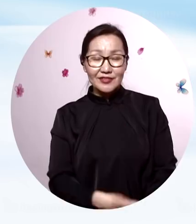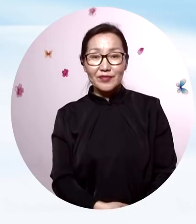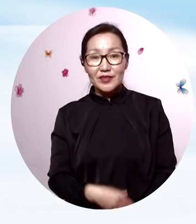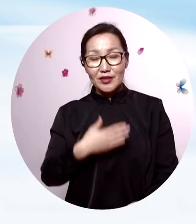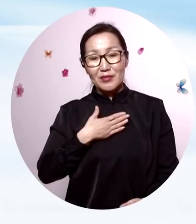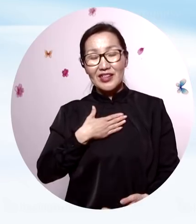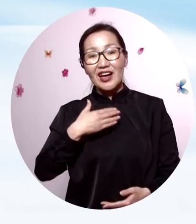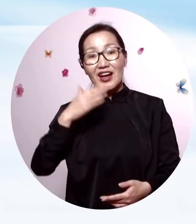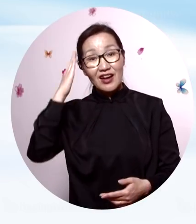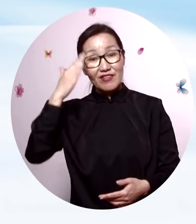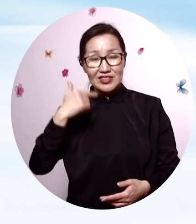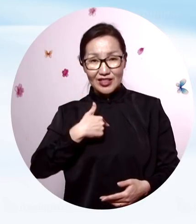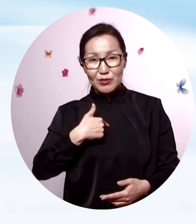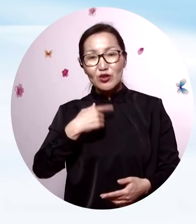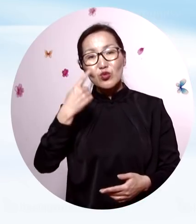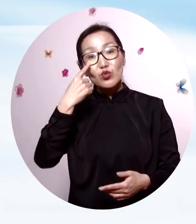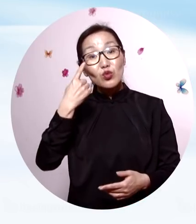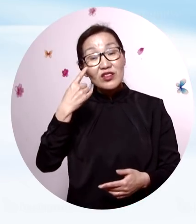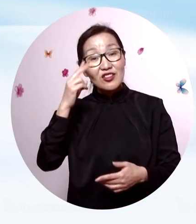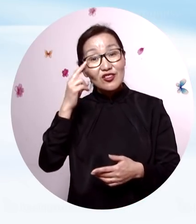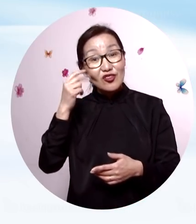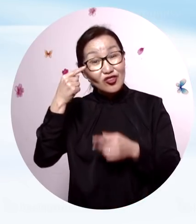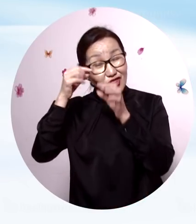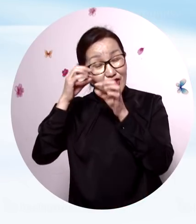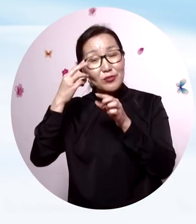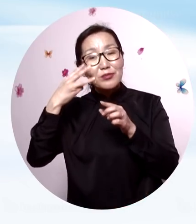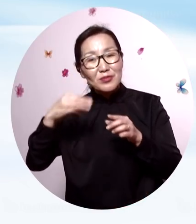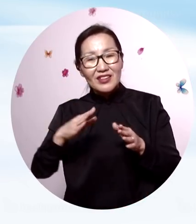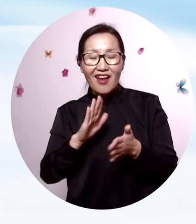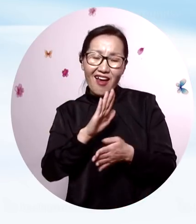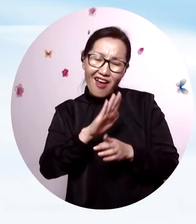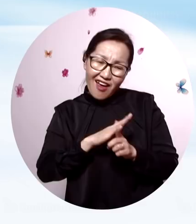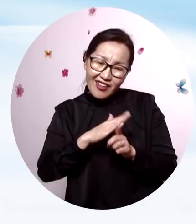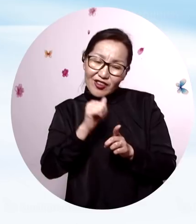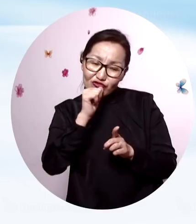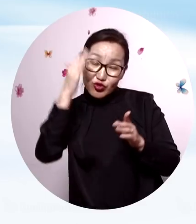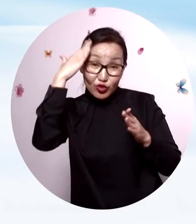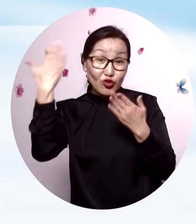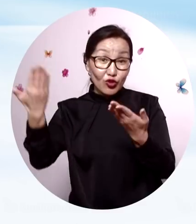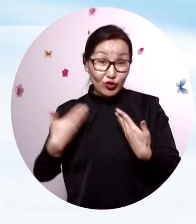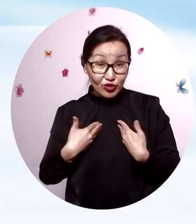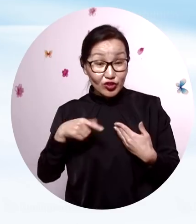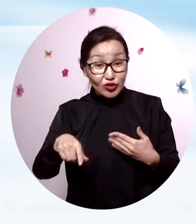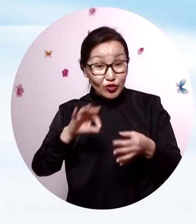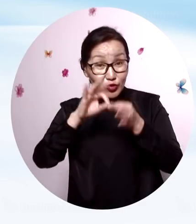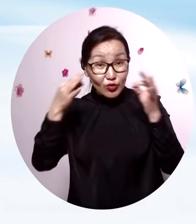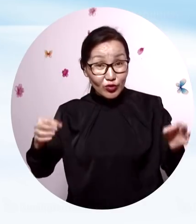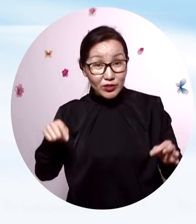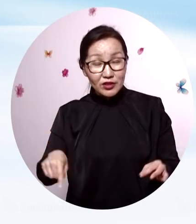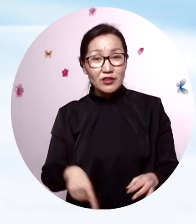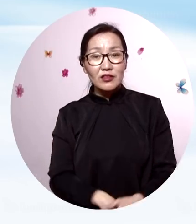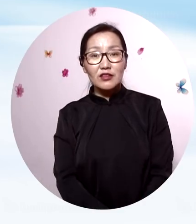намайг нүдний цэцгийн мэд хайрлан инхрийлдэг. Өгүүлбэрээс цөмөрөө хэл зүгийг олж зурхад